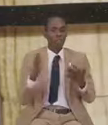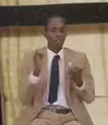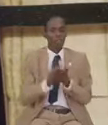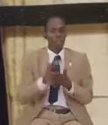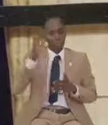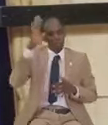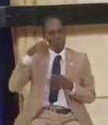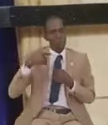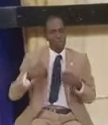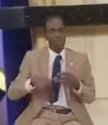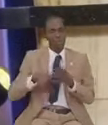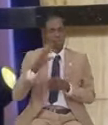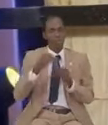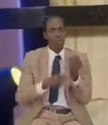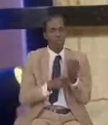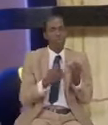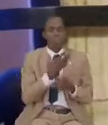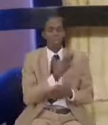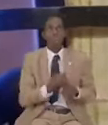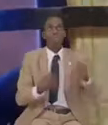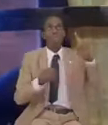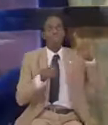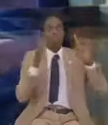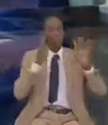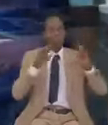un esprit nouveau